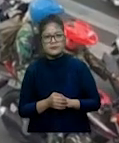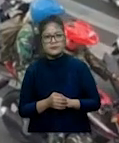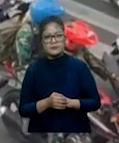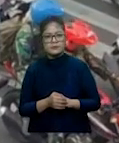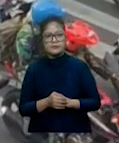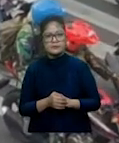anak